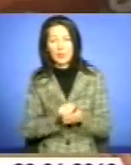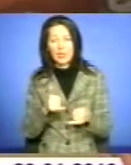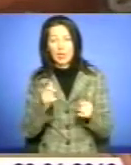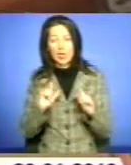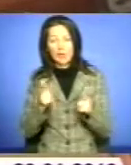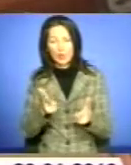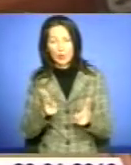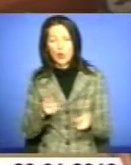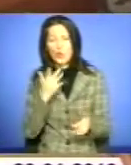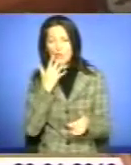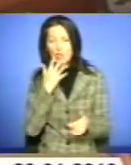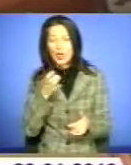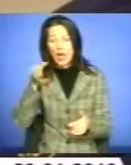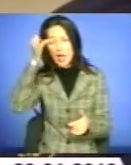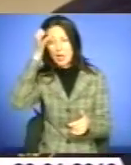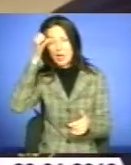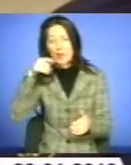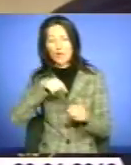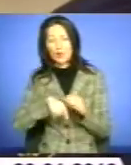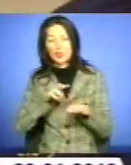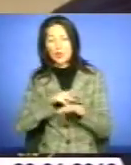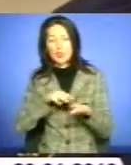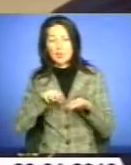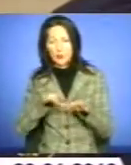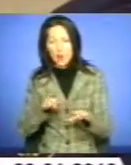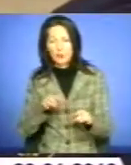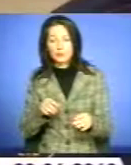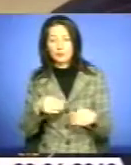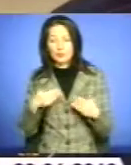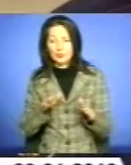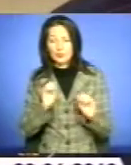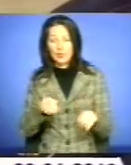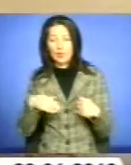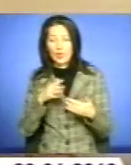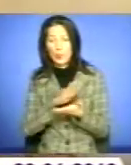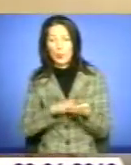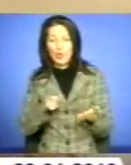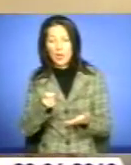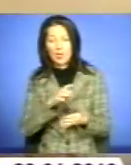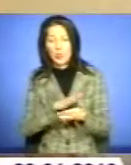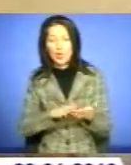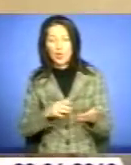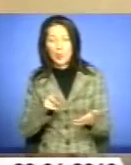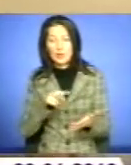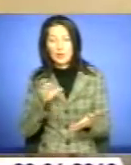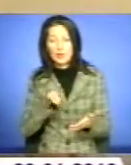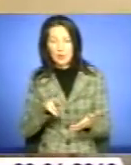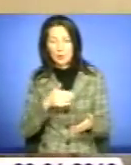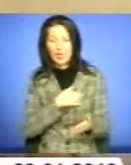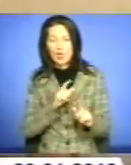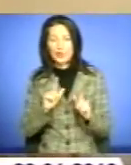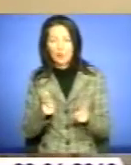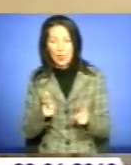до Національної академії внутрішніх справ випускники загальноосвітніх шкіл можуть подати протягом липня-серпня. Бажаючи вступити до Тернопільського відділення,